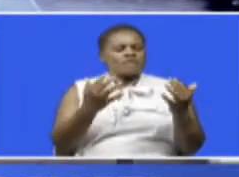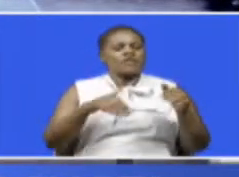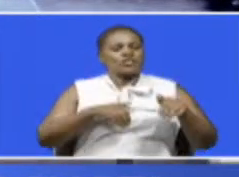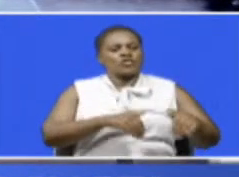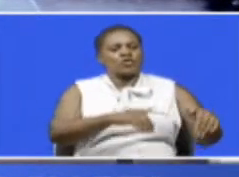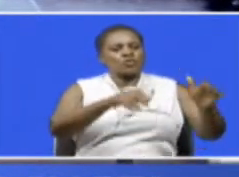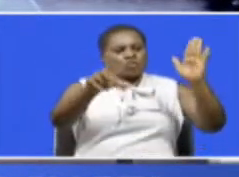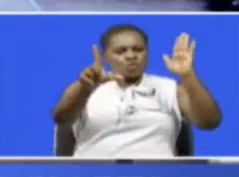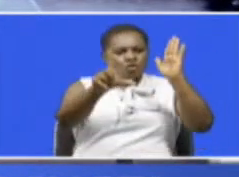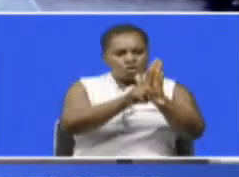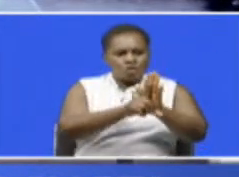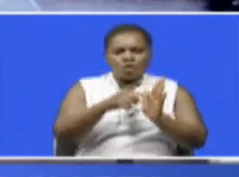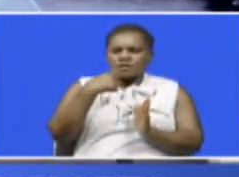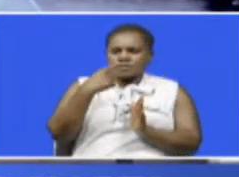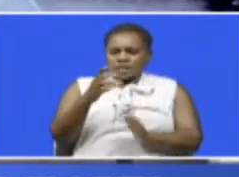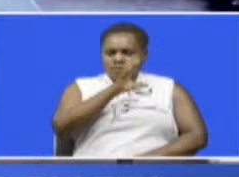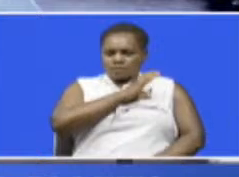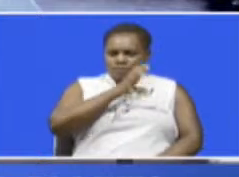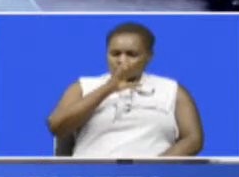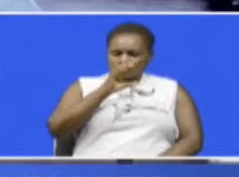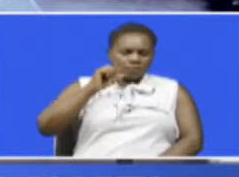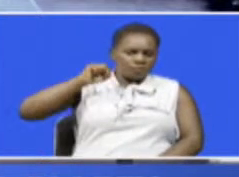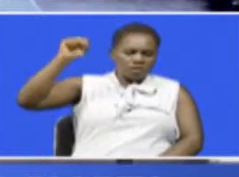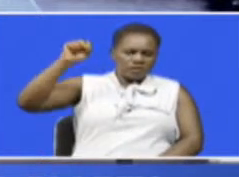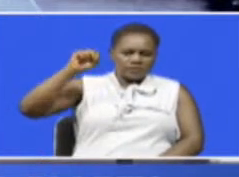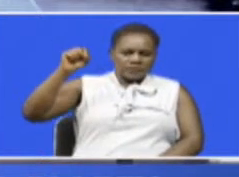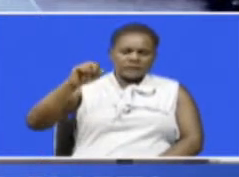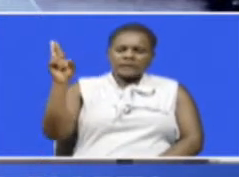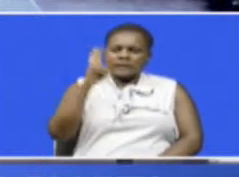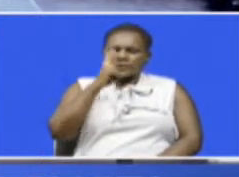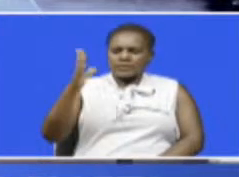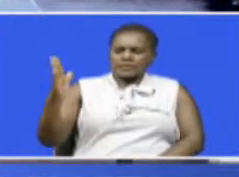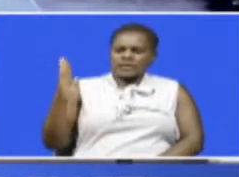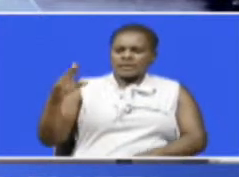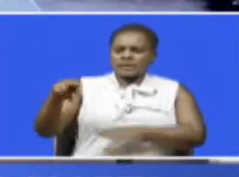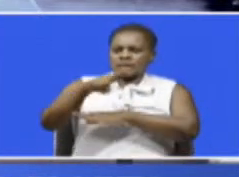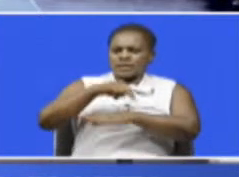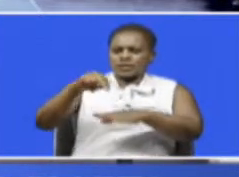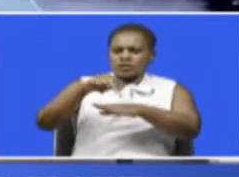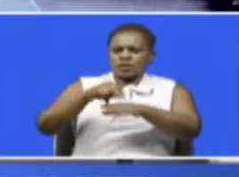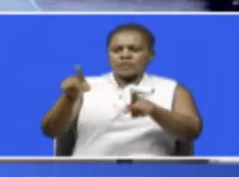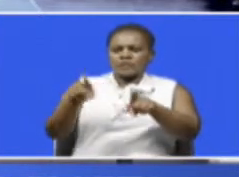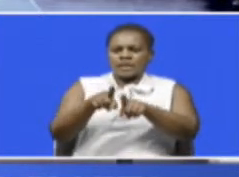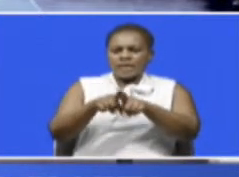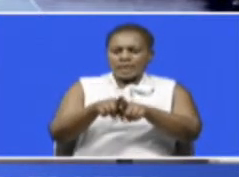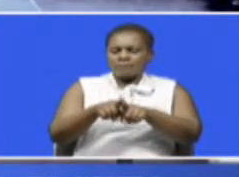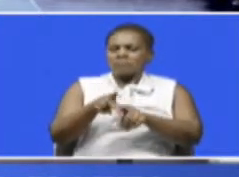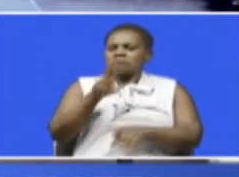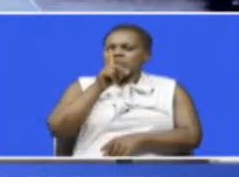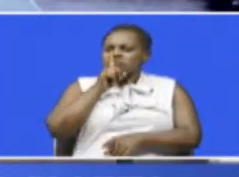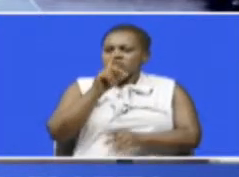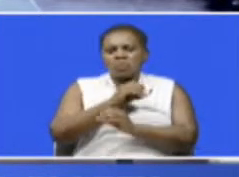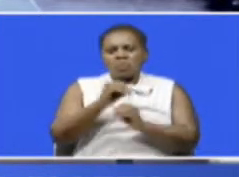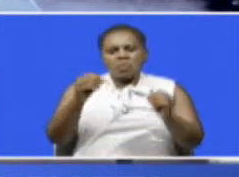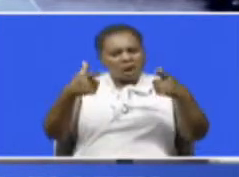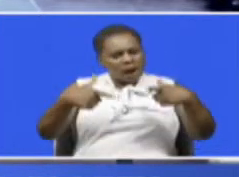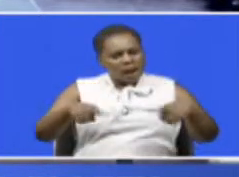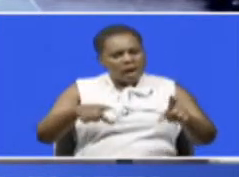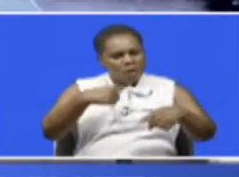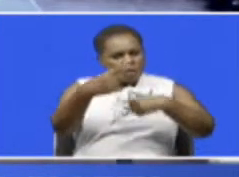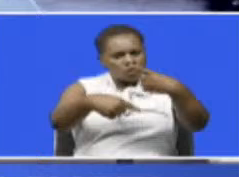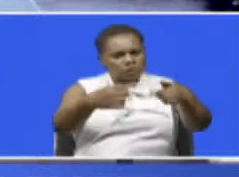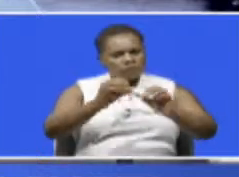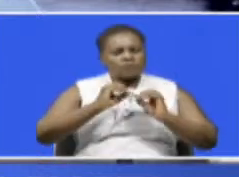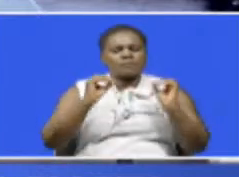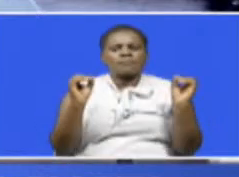kisheria. Kinyua anasema joto hilo la kisiasa linatishia usalama wa taifa na baraza hilo halitanyamaza na kuruhusu haya